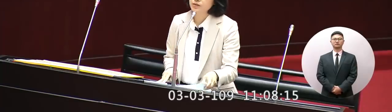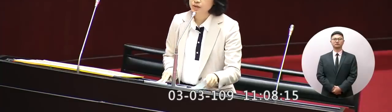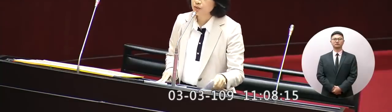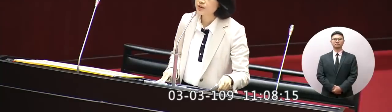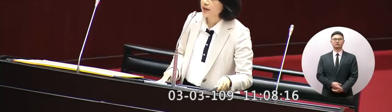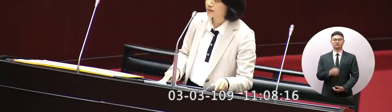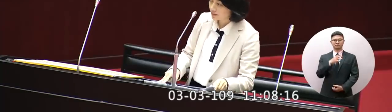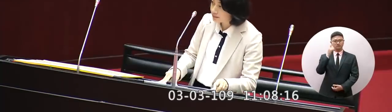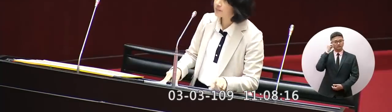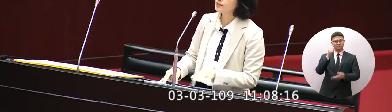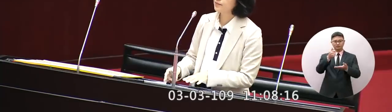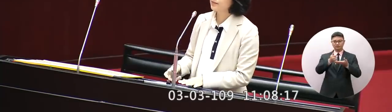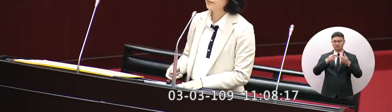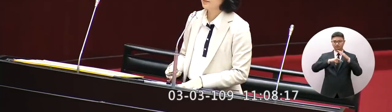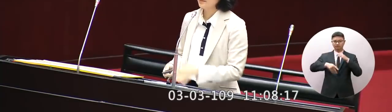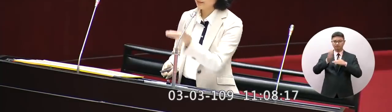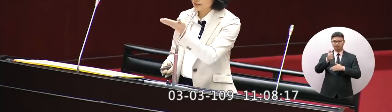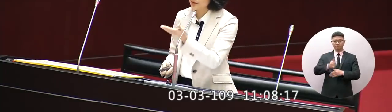不好意思，有请院长。